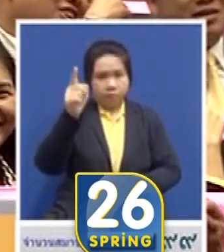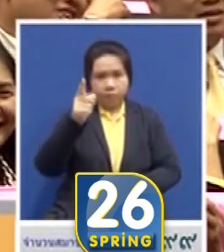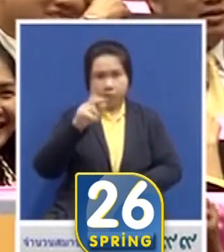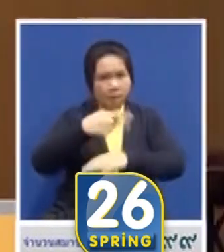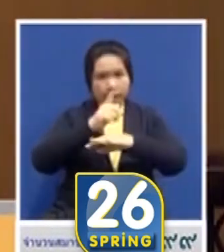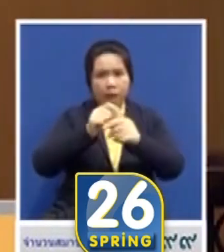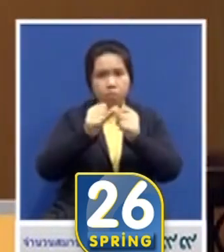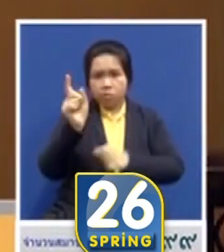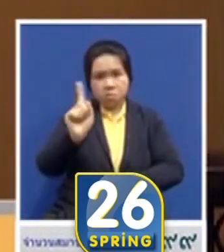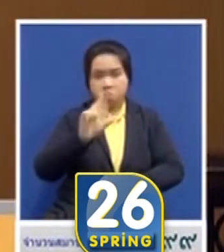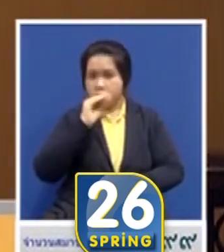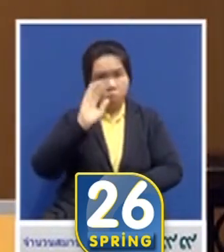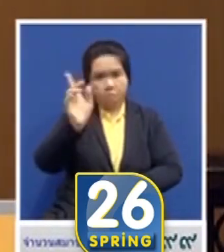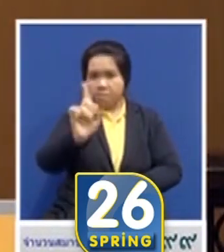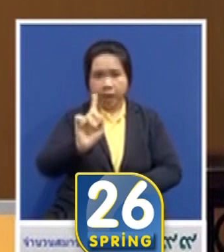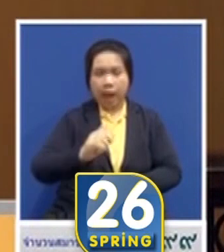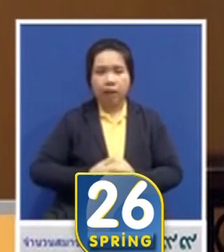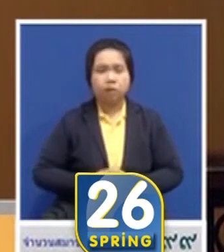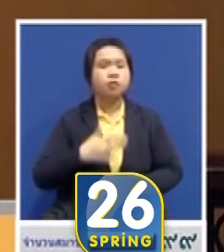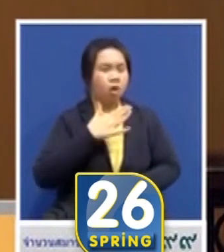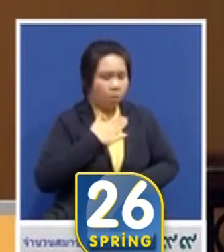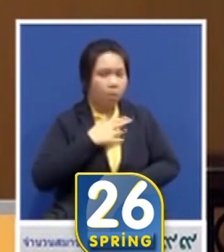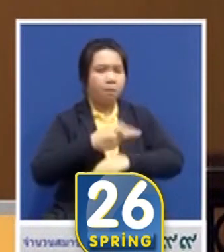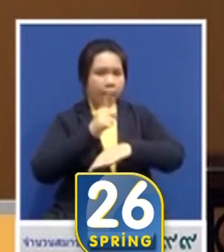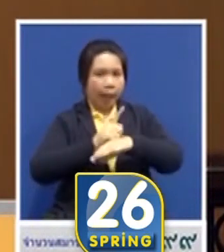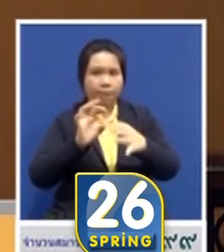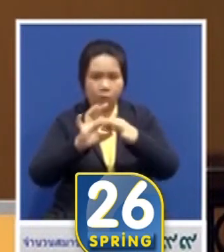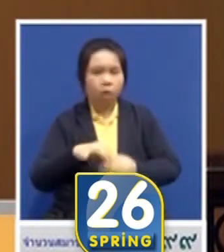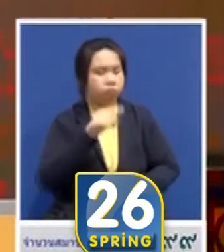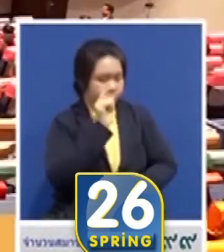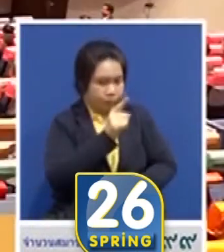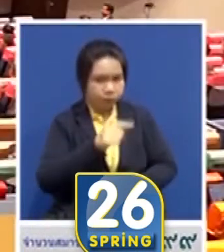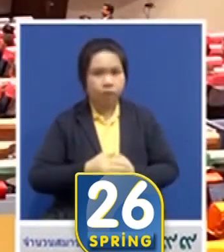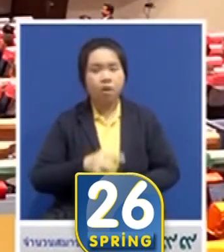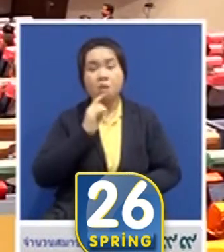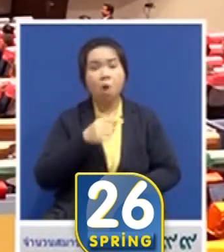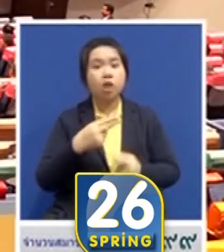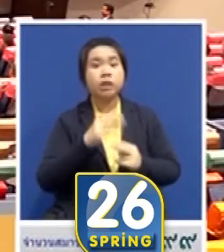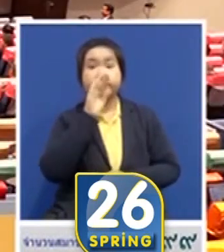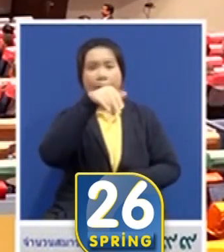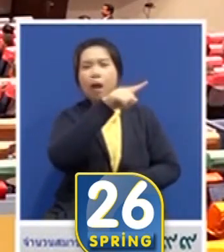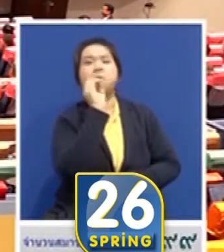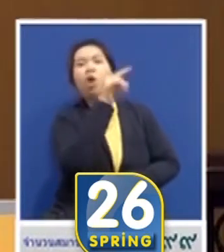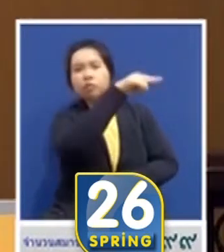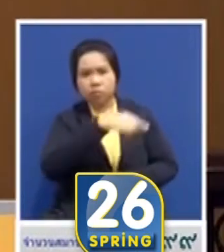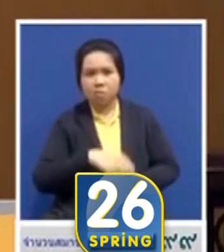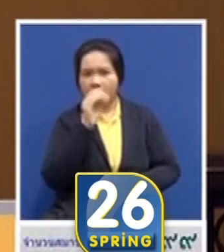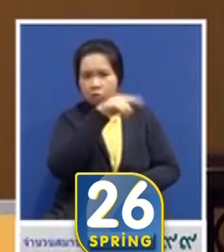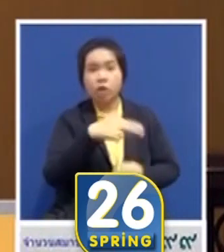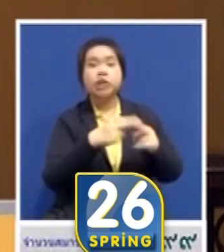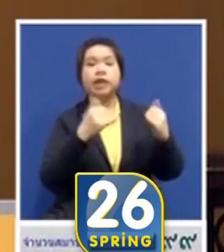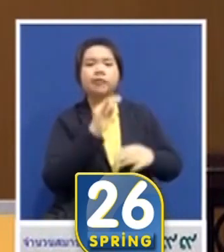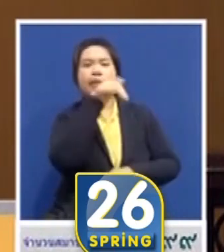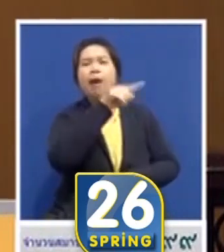ไทยอยู่ไม่ได้เลยนะครับพี่น้องสื่อมวลชน มาให้ผมพูดว่าผมเป็นห่วงท่าน ท่านประธานต้องบอกพี่ช้างนู่นแกชื่อเล่น